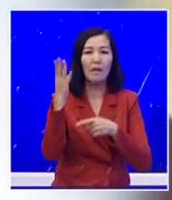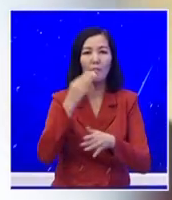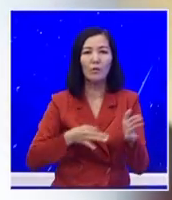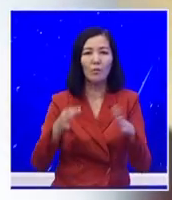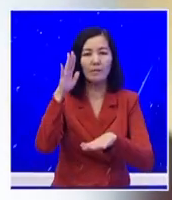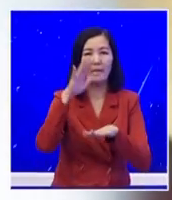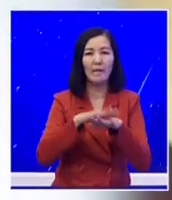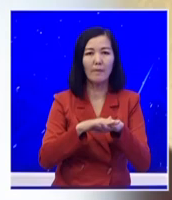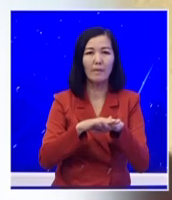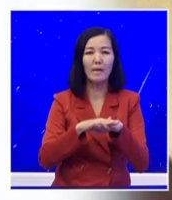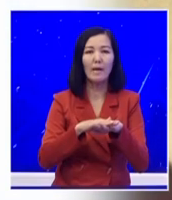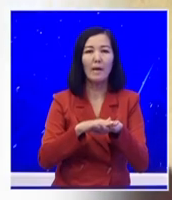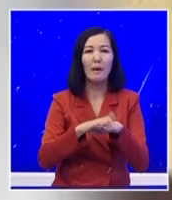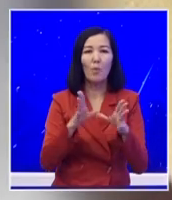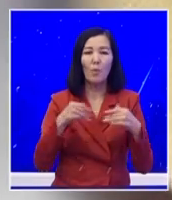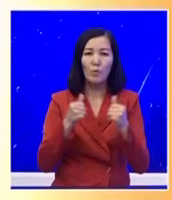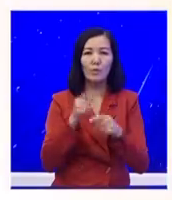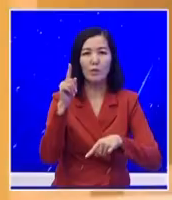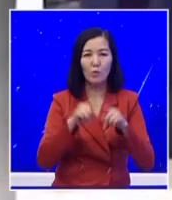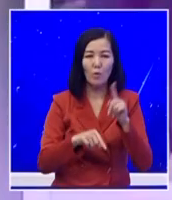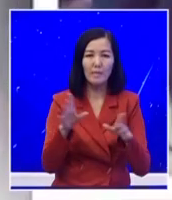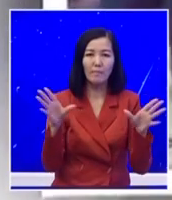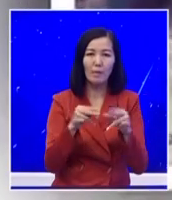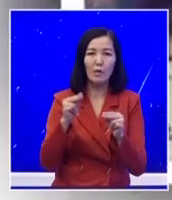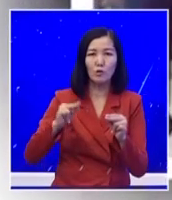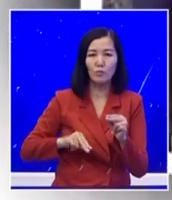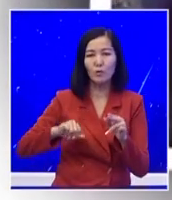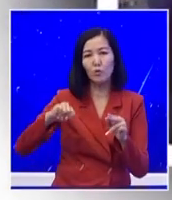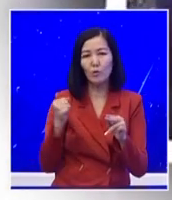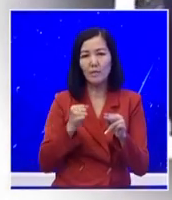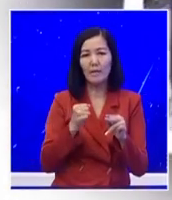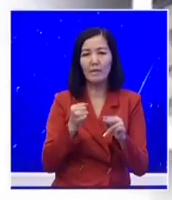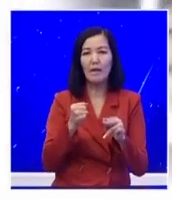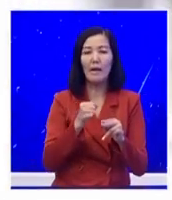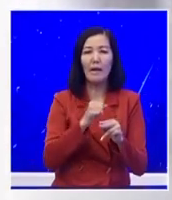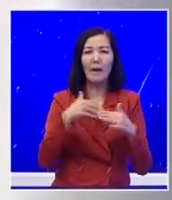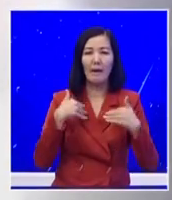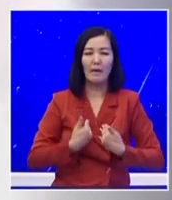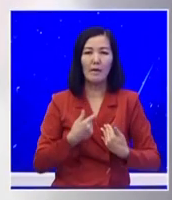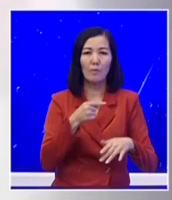Баталов марқұмның отбасына, туған туыстары мен әріптес замандастарына қайғырып көңіл айтты.